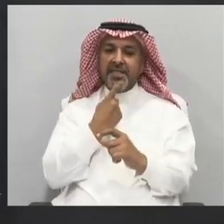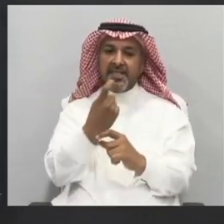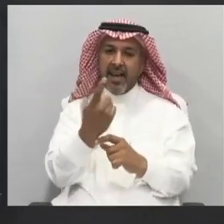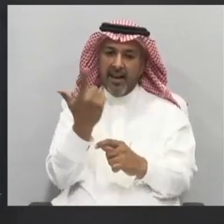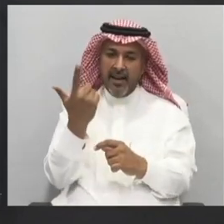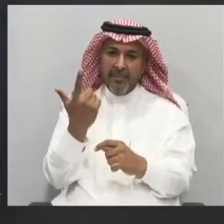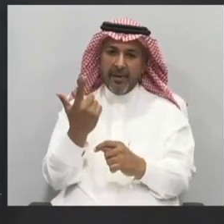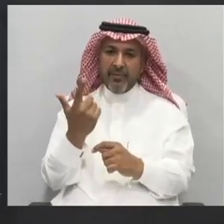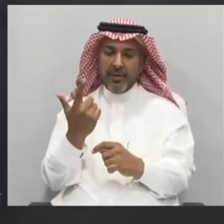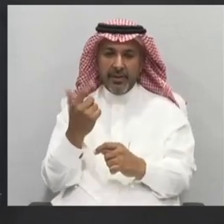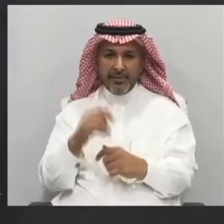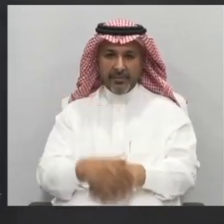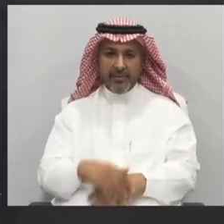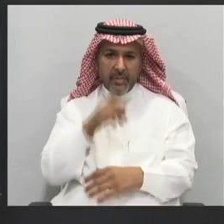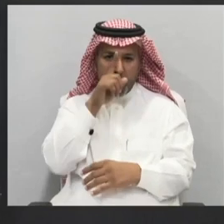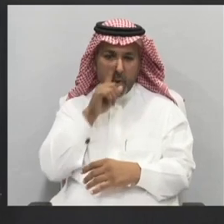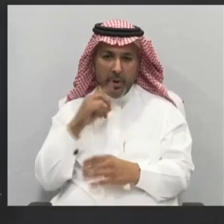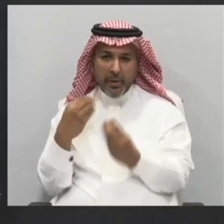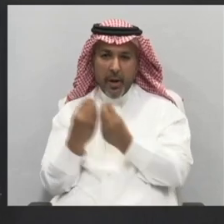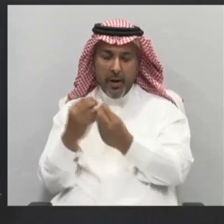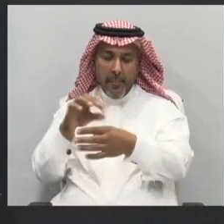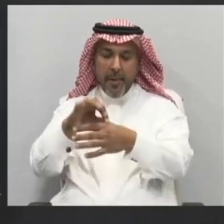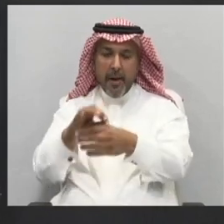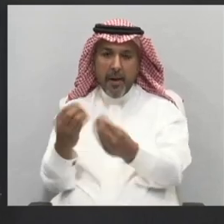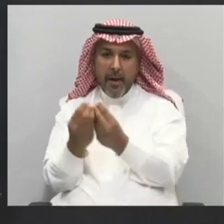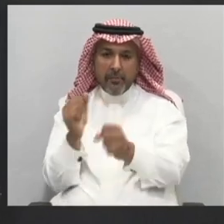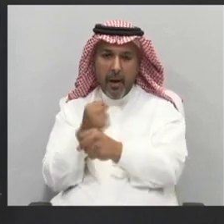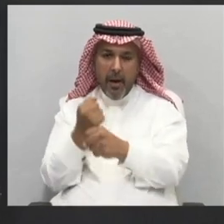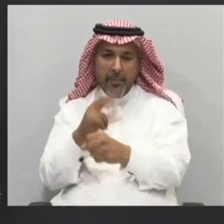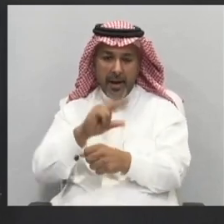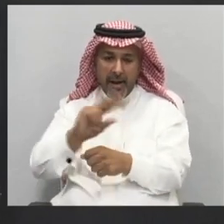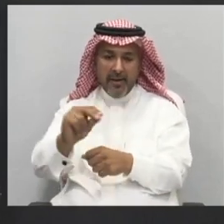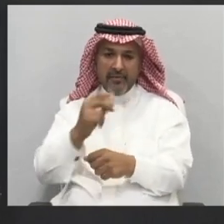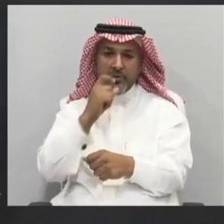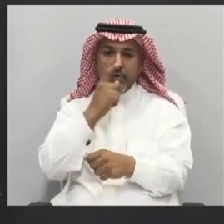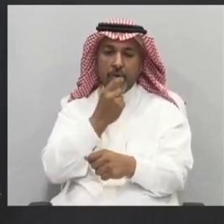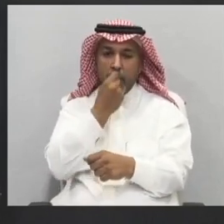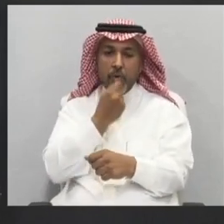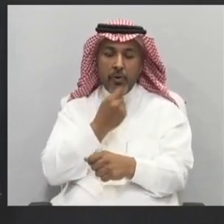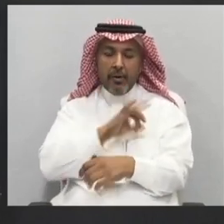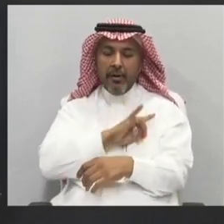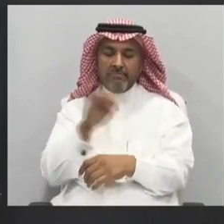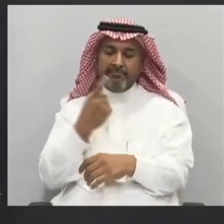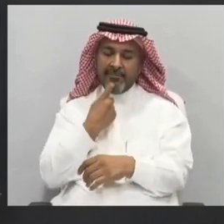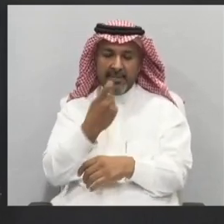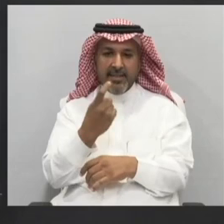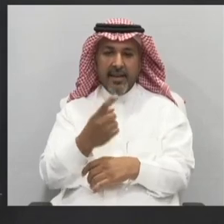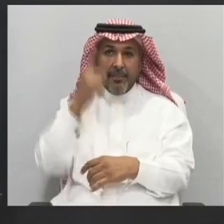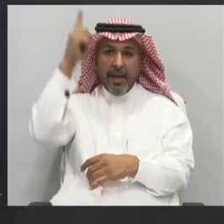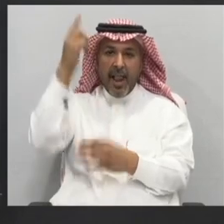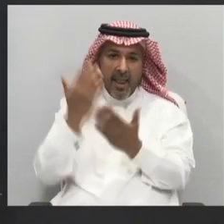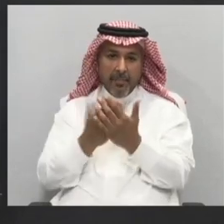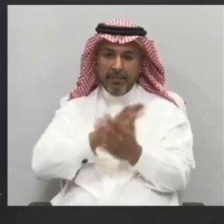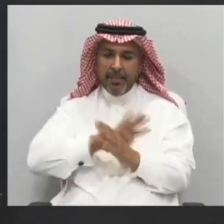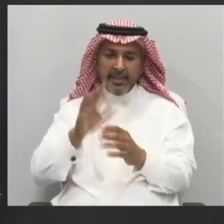الانس والجن على ان ياتوا بهذا القران ما يستطيعون وهذا يدل على ان هذا خاص بالله فان الله هو الذي